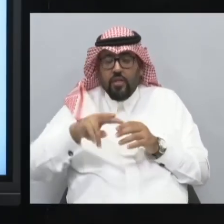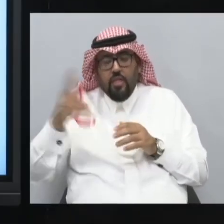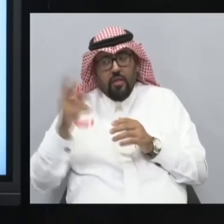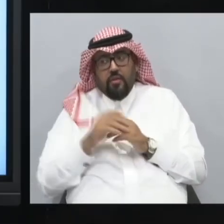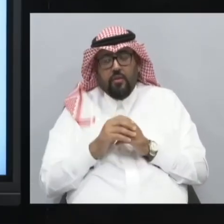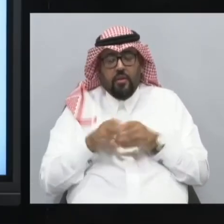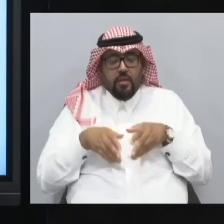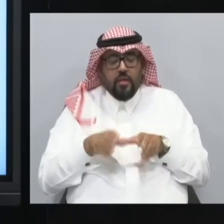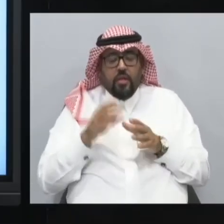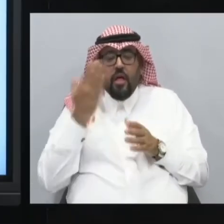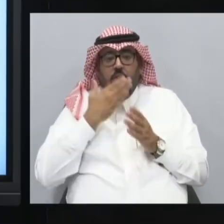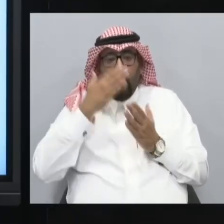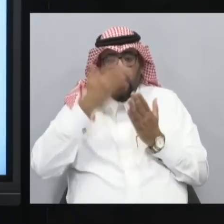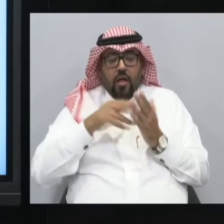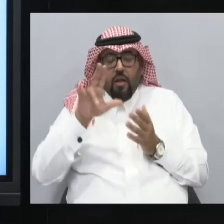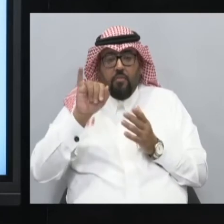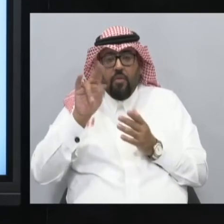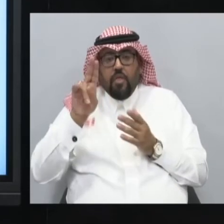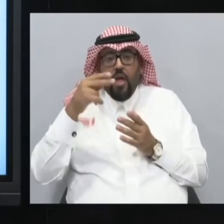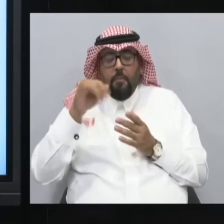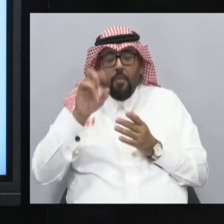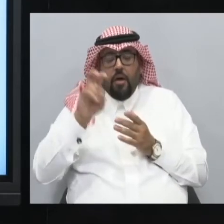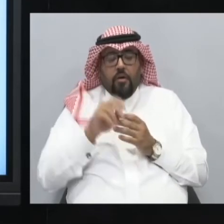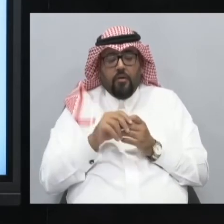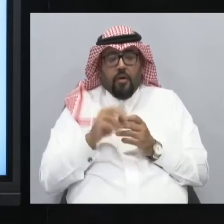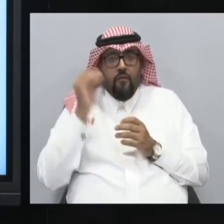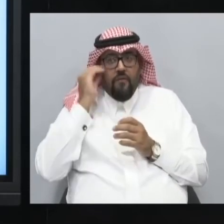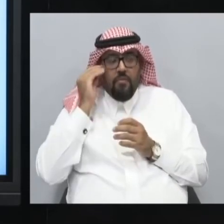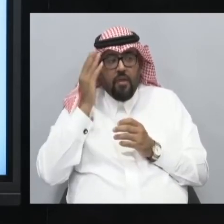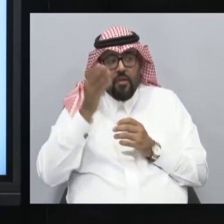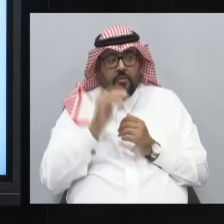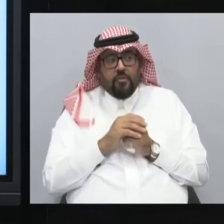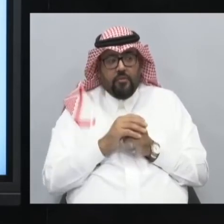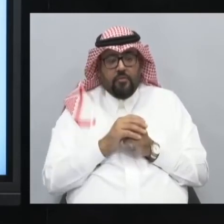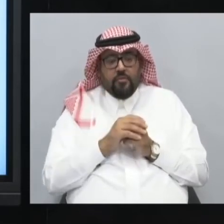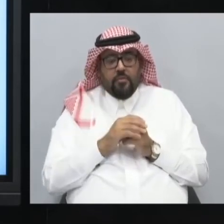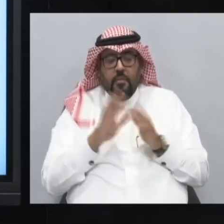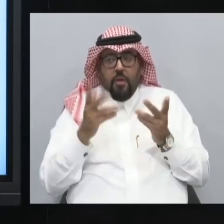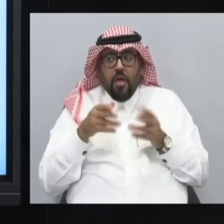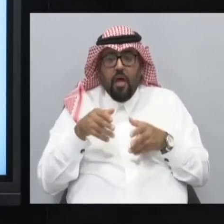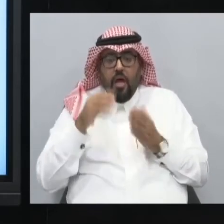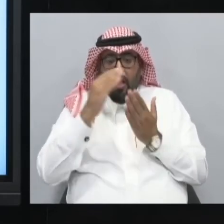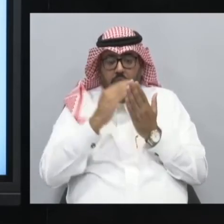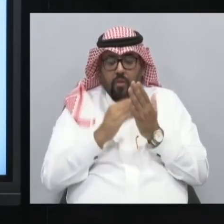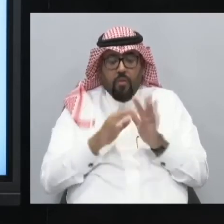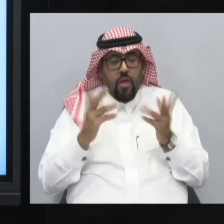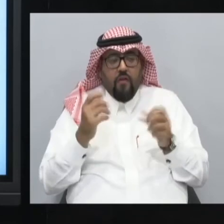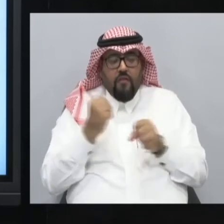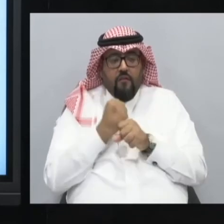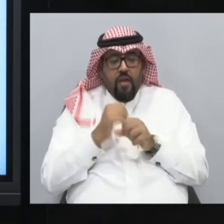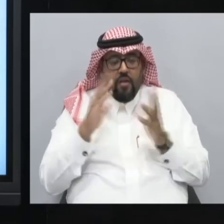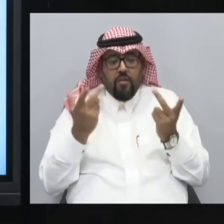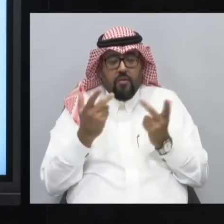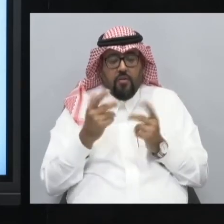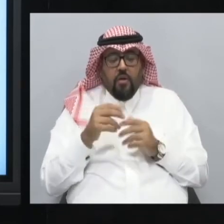يعرف طريقة القراءة المتعمقة كما فهمتها أنت، كما فهمتها أنت، ما هي الخطوات، ما هي، كيف يفعل،